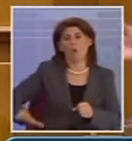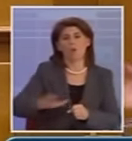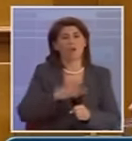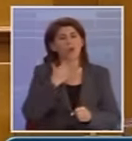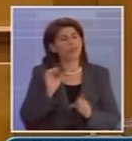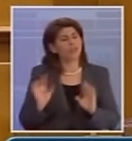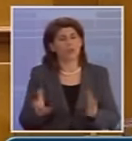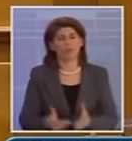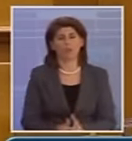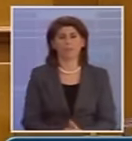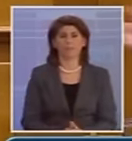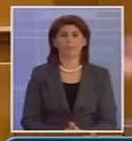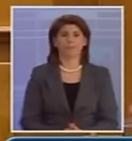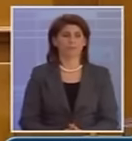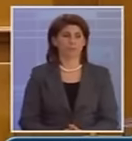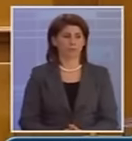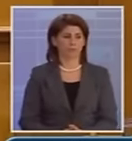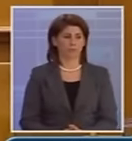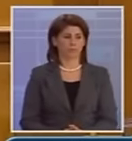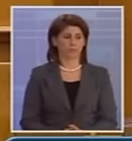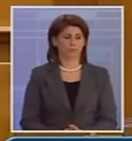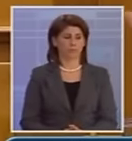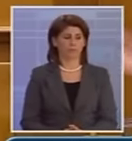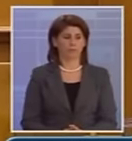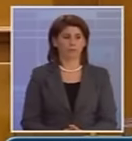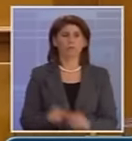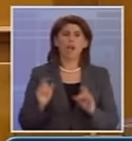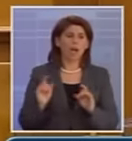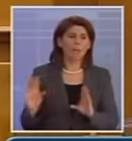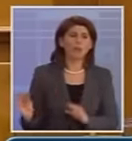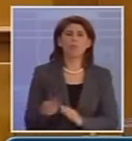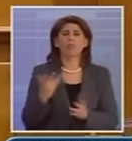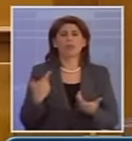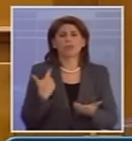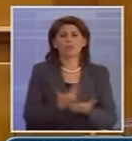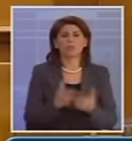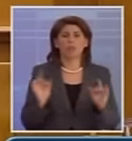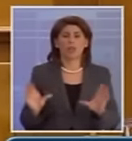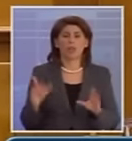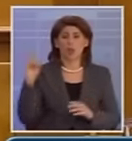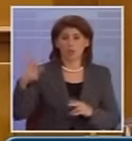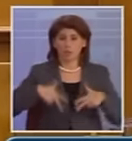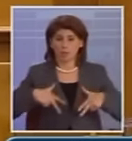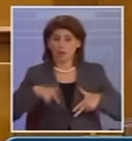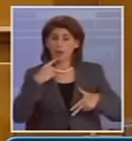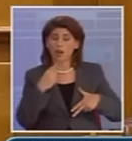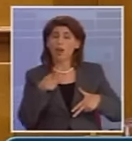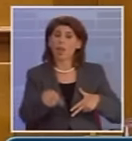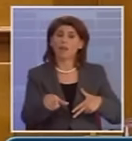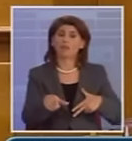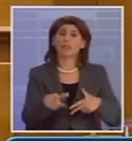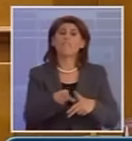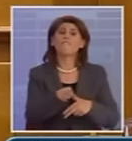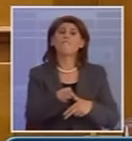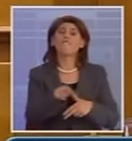Χωρίς λόγο. Από το πουθενά. Χωρίς να σου το ζητήσει κανένας. Ο ένας υπουργός σας ονομάζει την κατεξοχήν φίλη